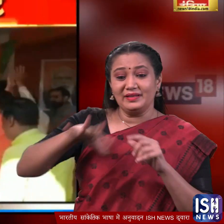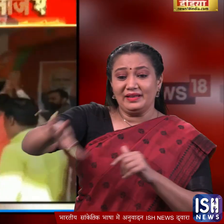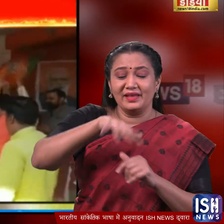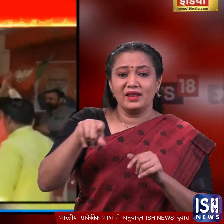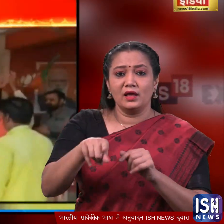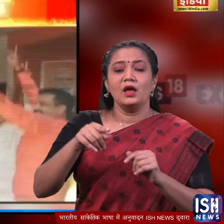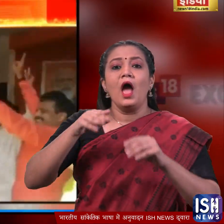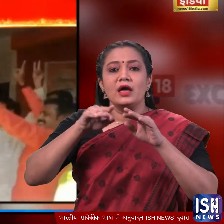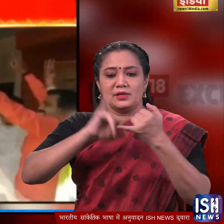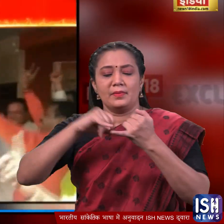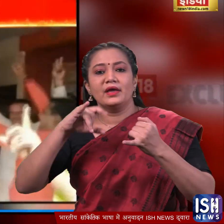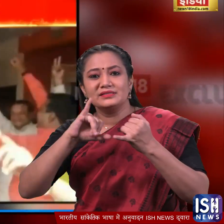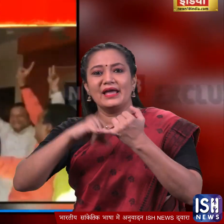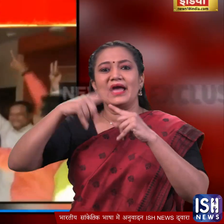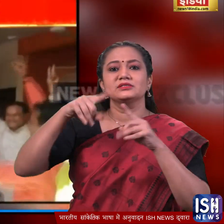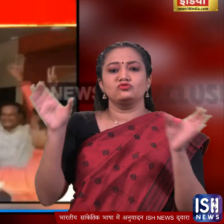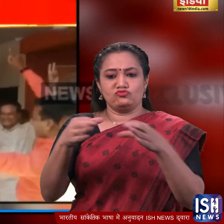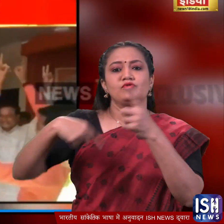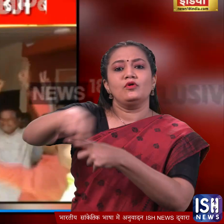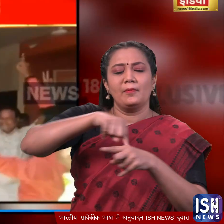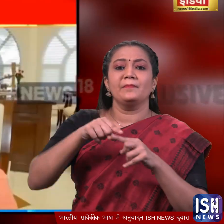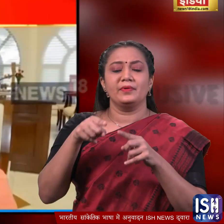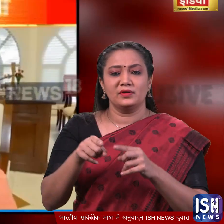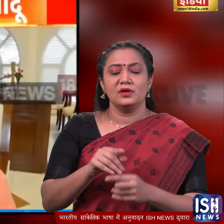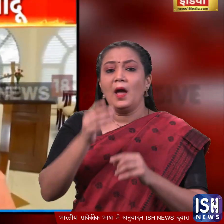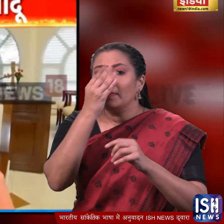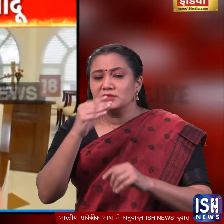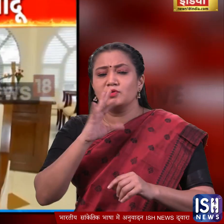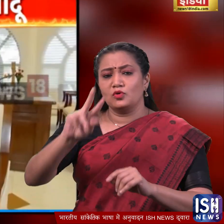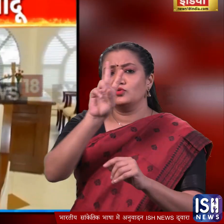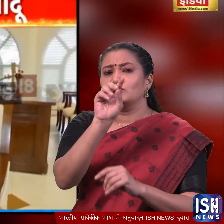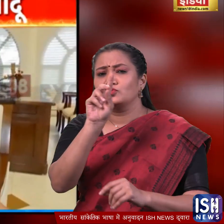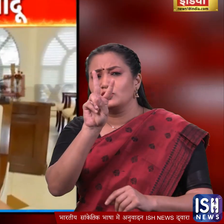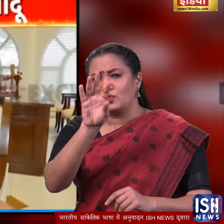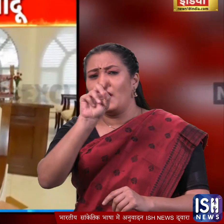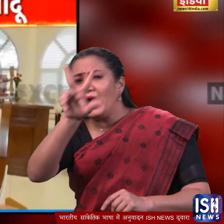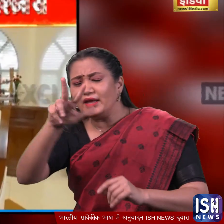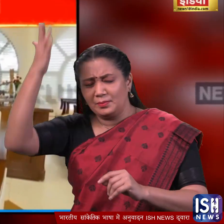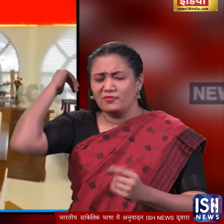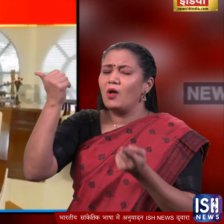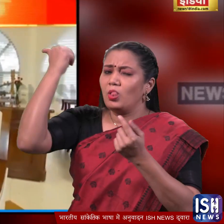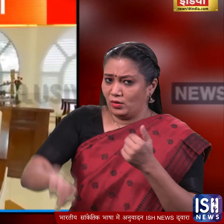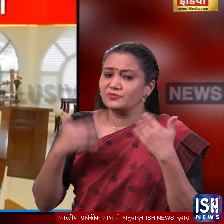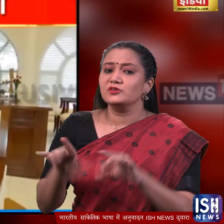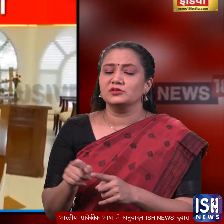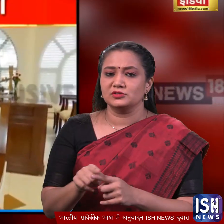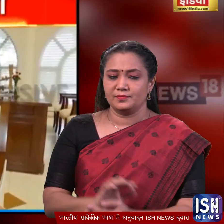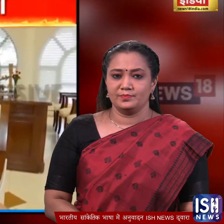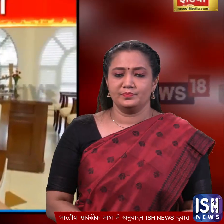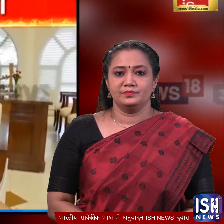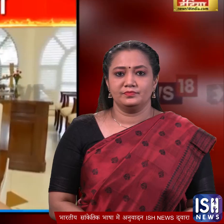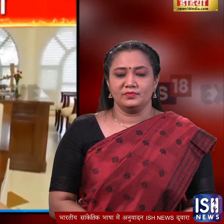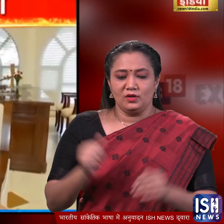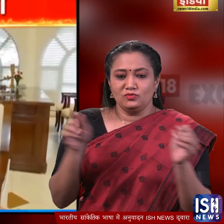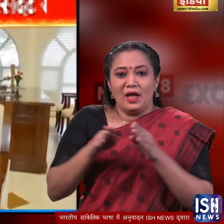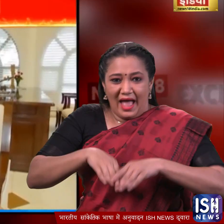सीट राज्य के आदिवासी समुदाय के असर वाले इलाके की सीट है, जहां बीजेपी को 2018 के चुनाव में बड़ा झटका लगा था। हमारी